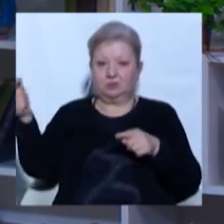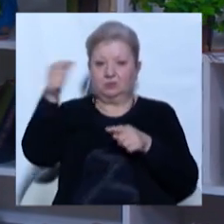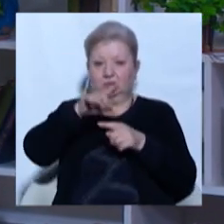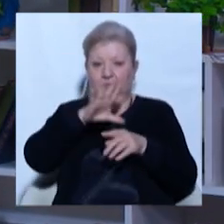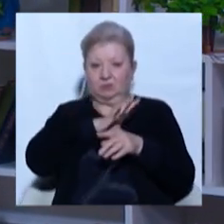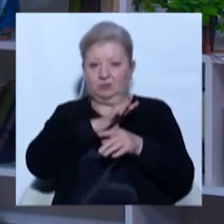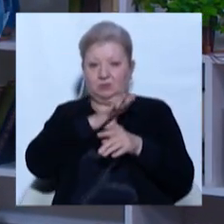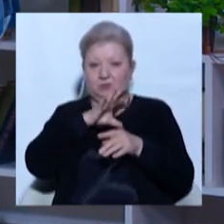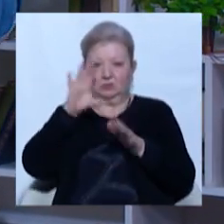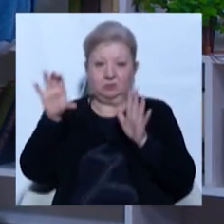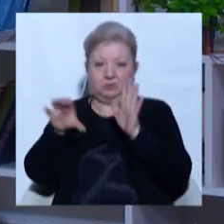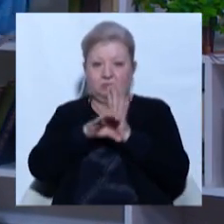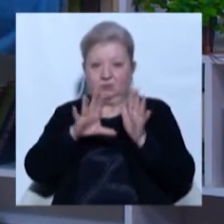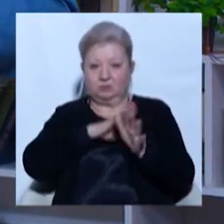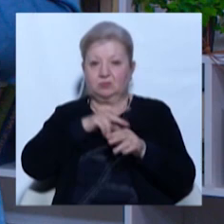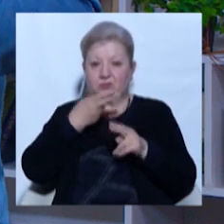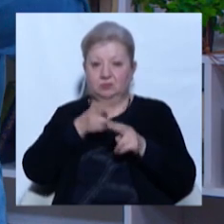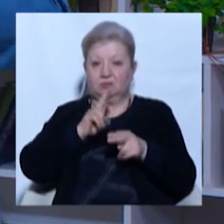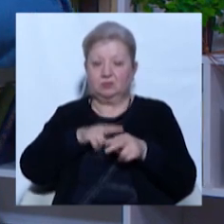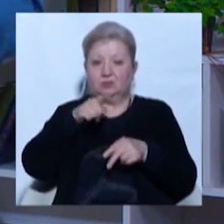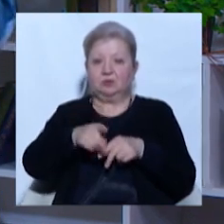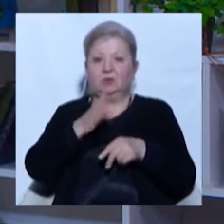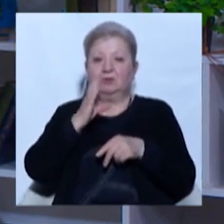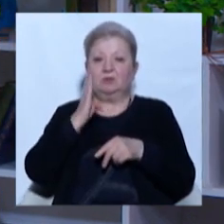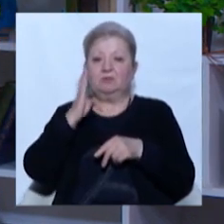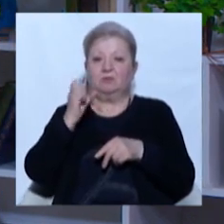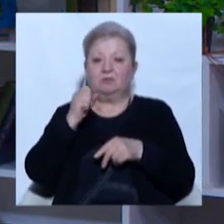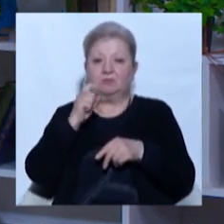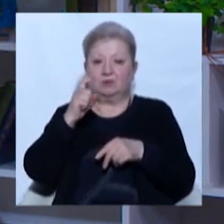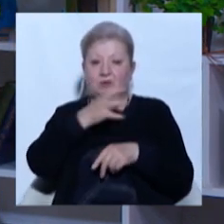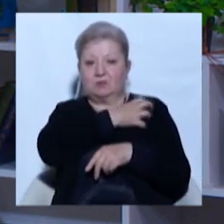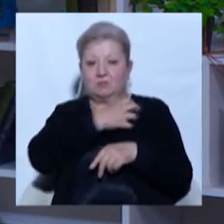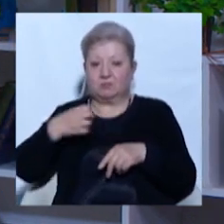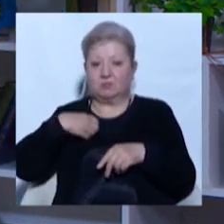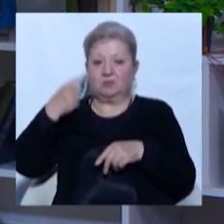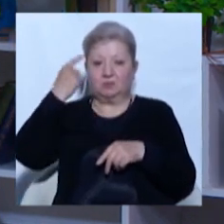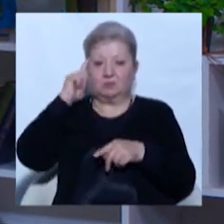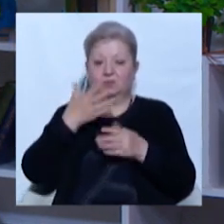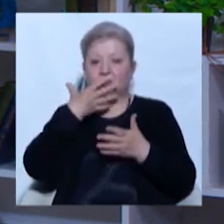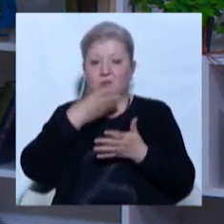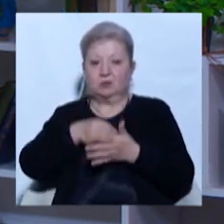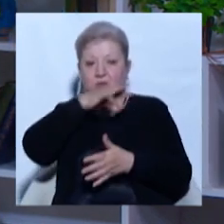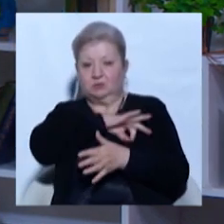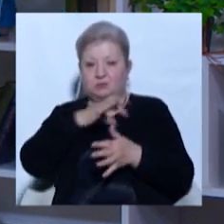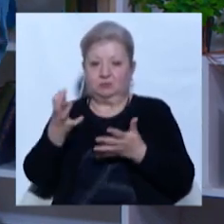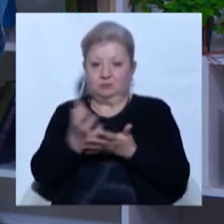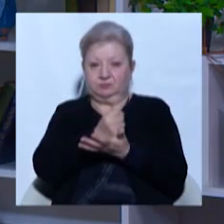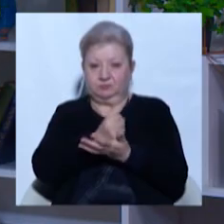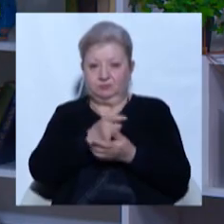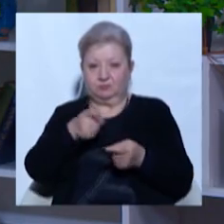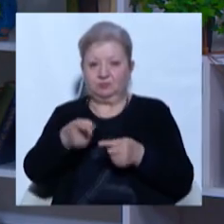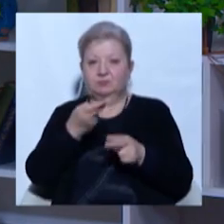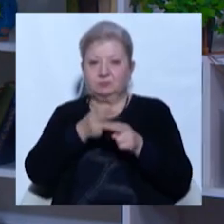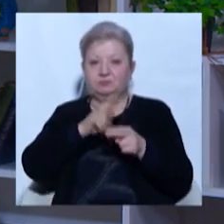არის. ვახტანგმა სწორედ ამ ძალის გამოყენება გადაწყვიტა მისდა სასარგებლოდ. ვინაიდან